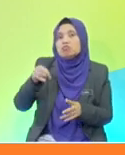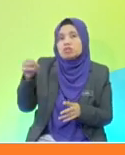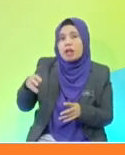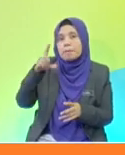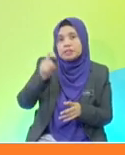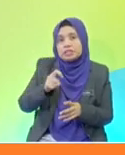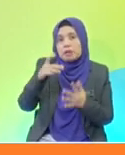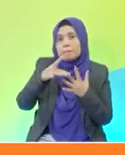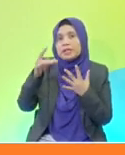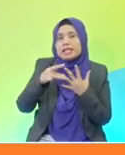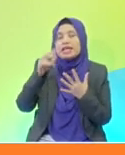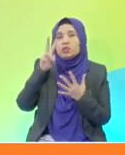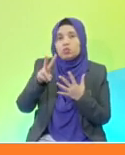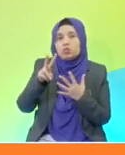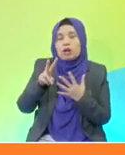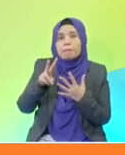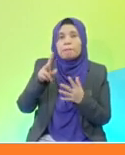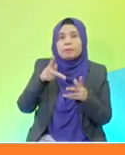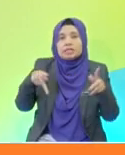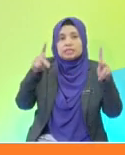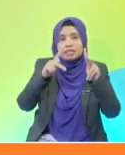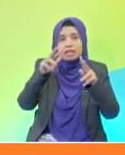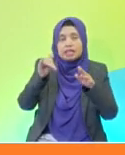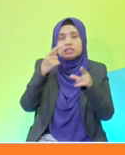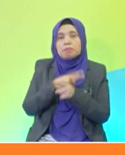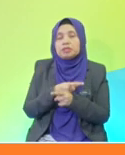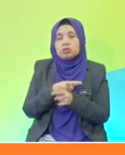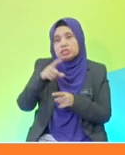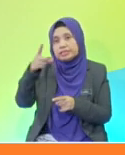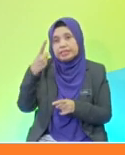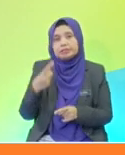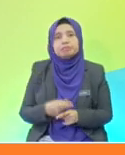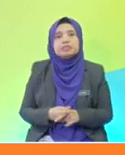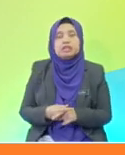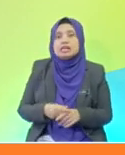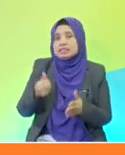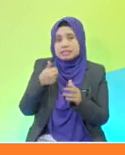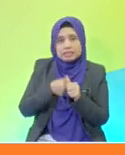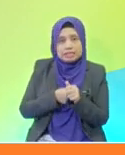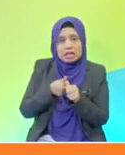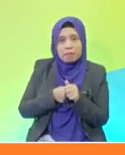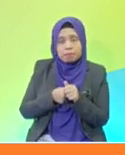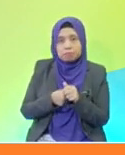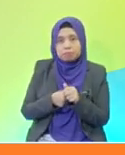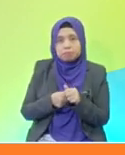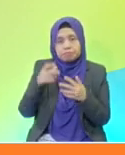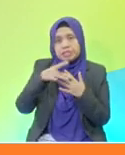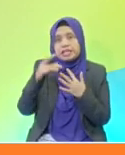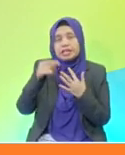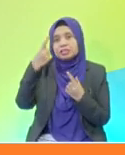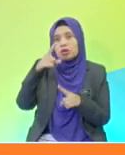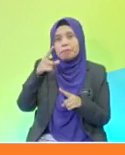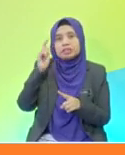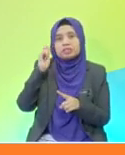dikehendaki memilih dua pernyataan yang betul saja di mana setiap pilihan jawaban